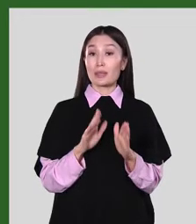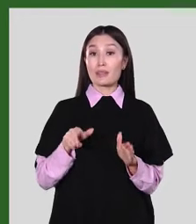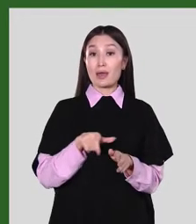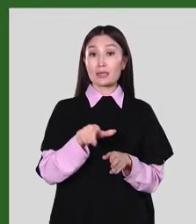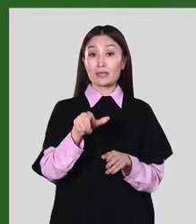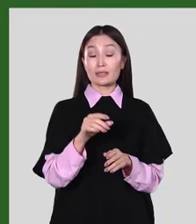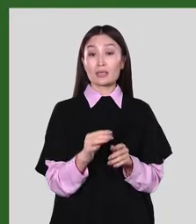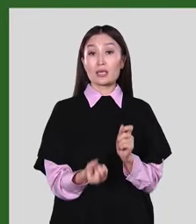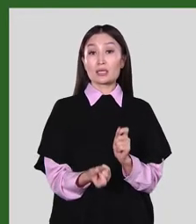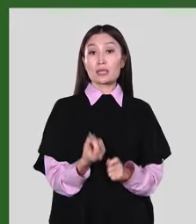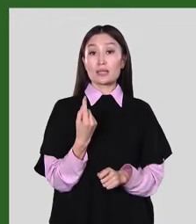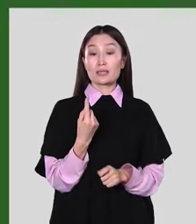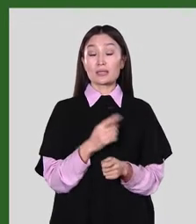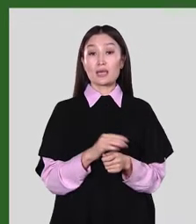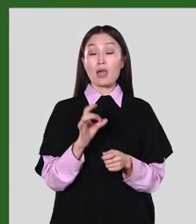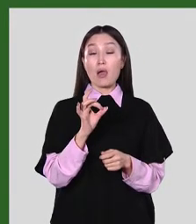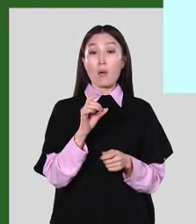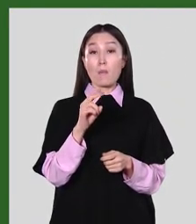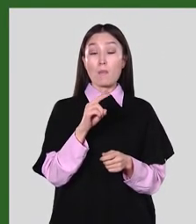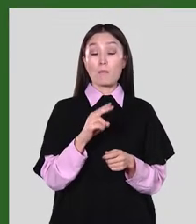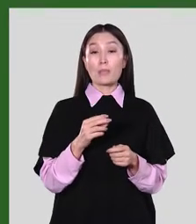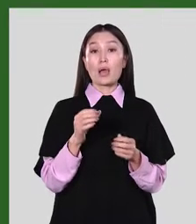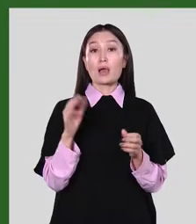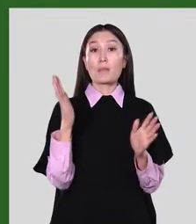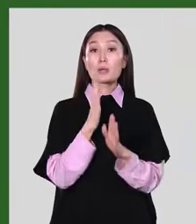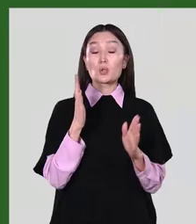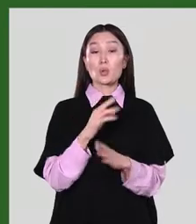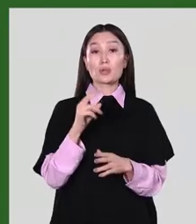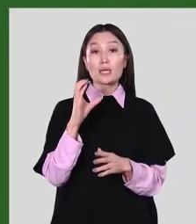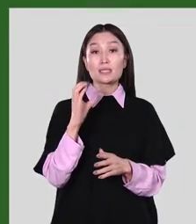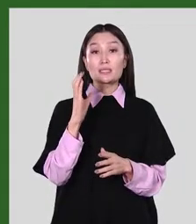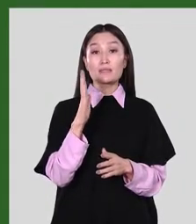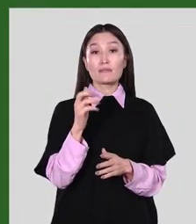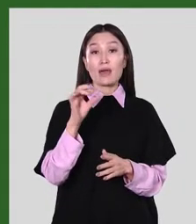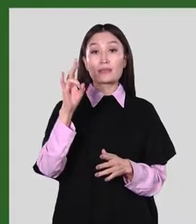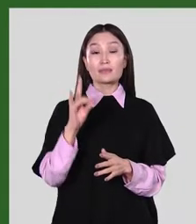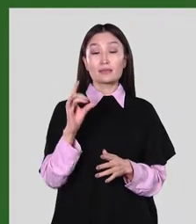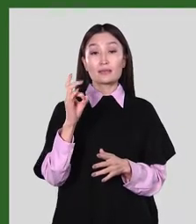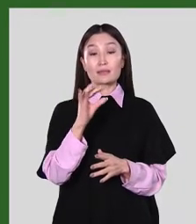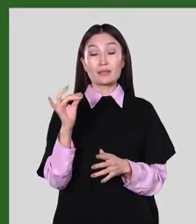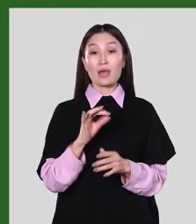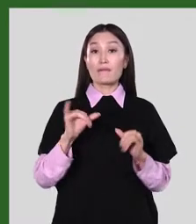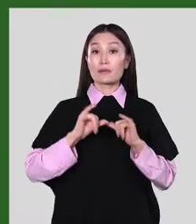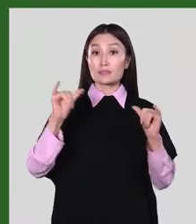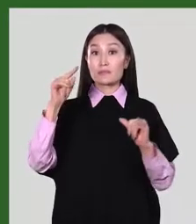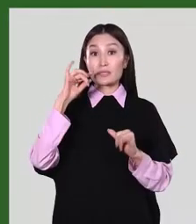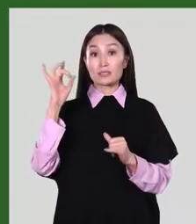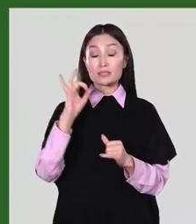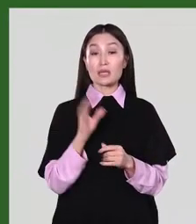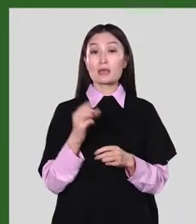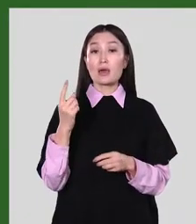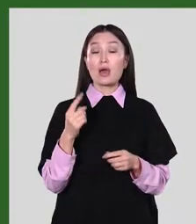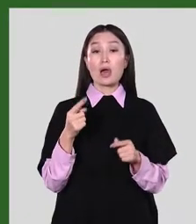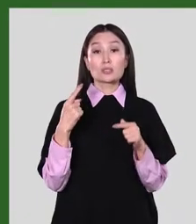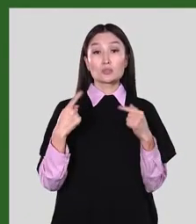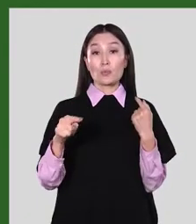родники почитались как природные святыми в развитии кыргызстана совершенно